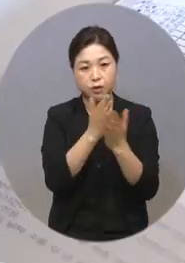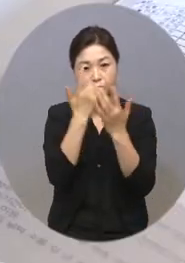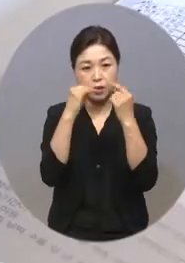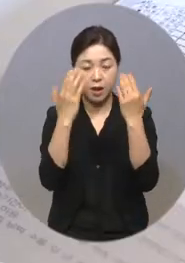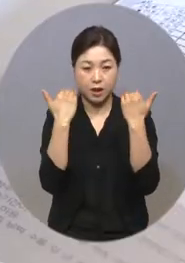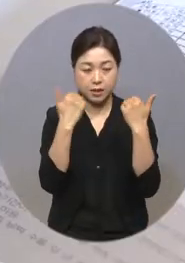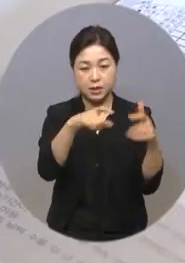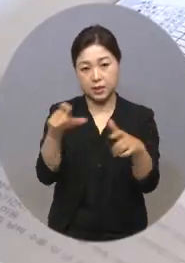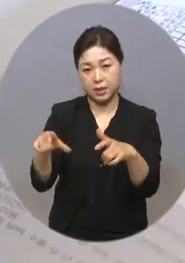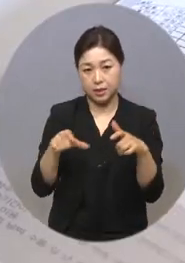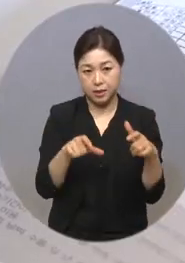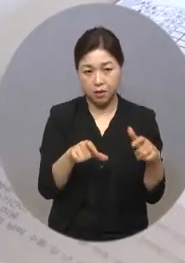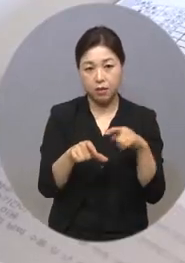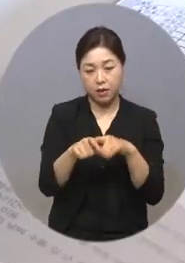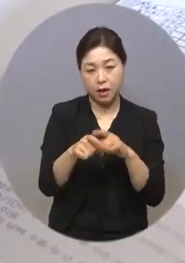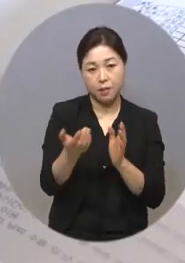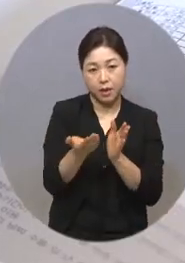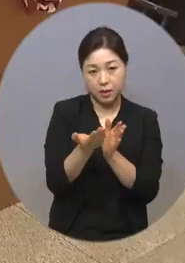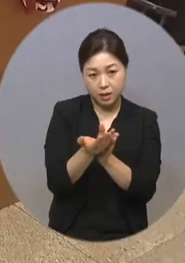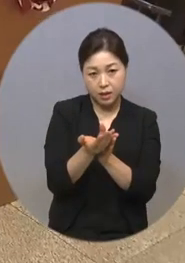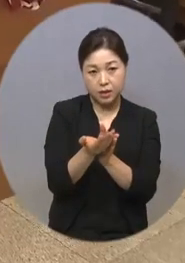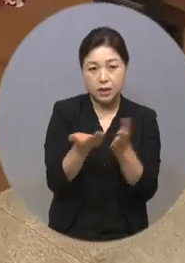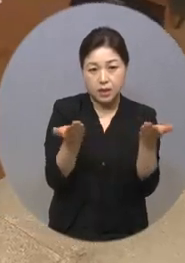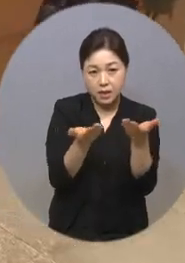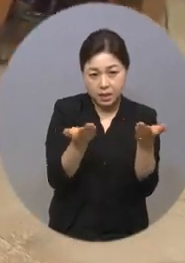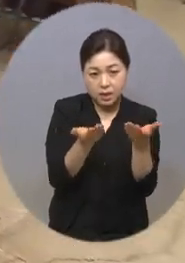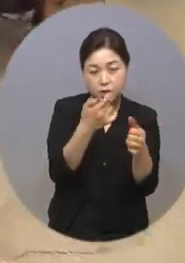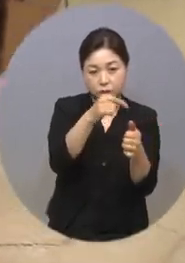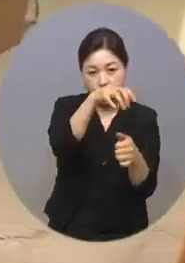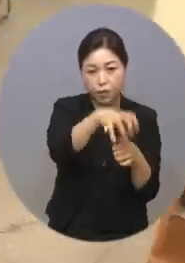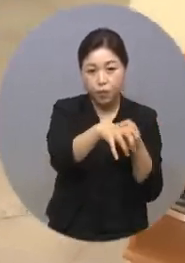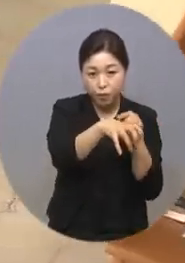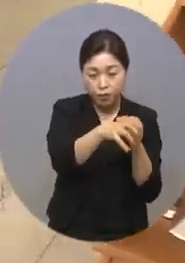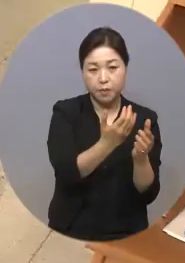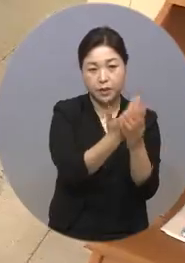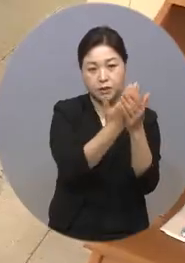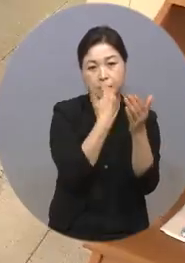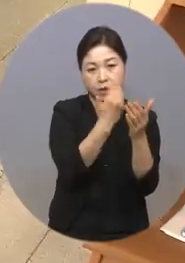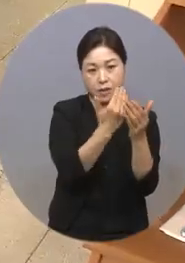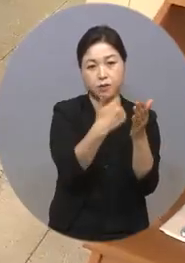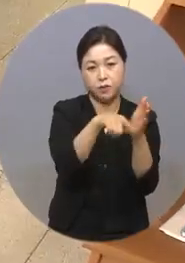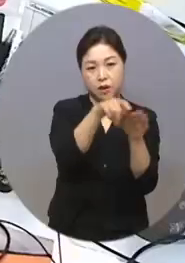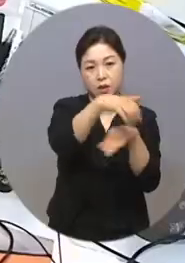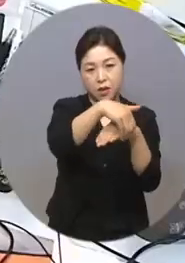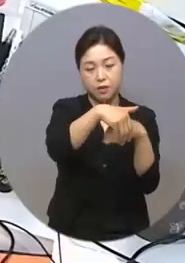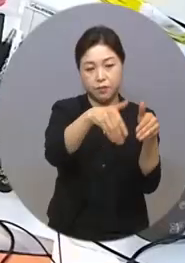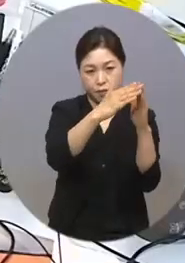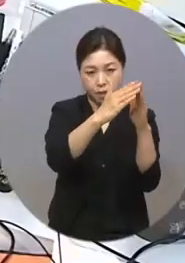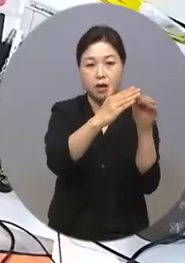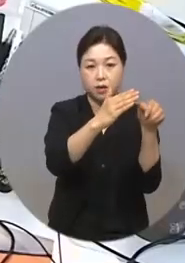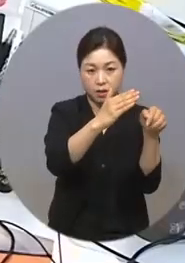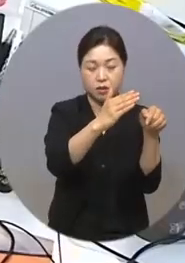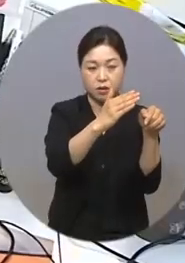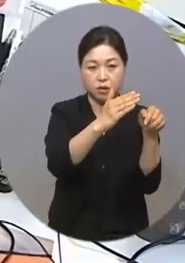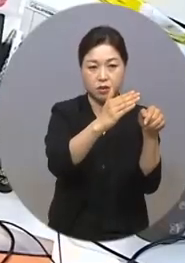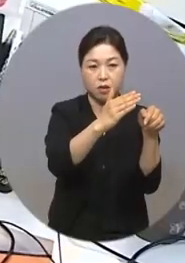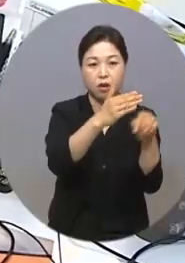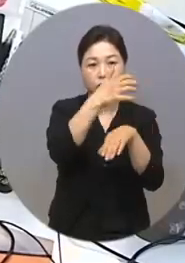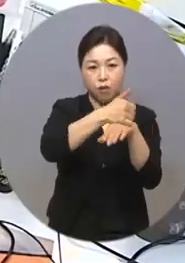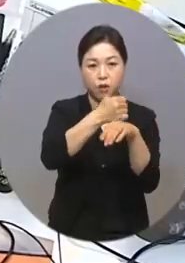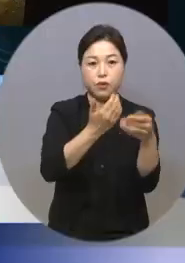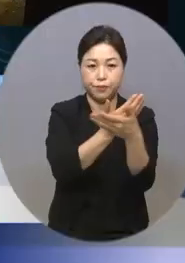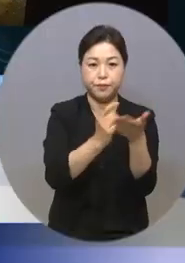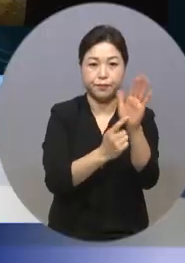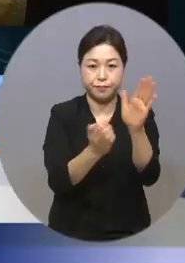지역기반 평생 직업교육 2권으로 성장하기 위한 발전 계획 수립 등의 참고할 수 있도록 성과 를 공유했습니다